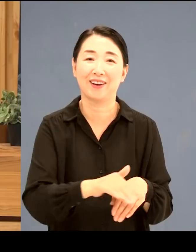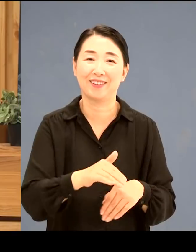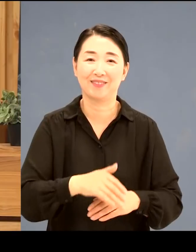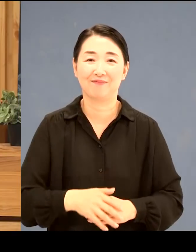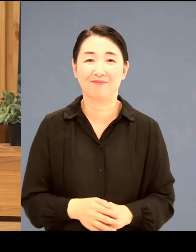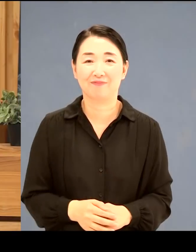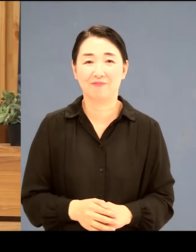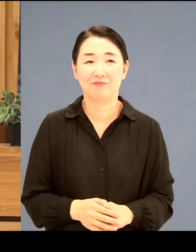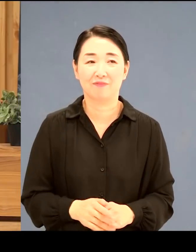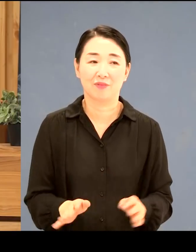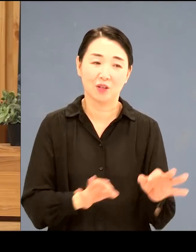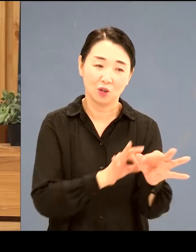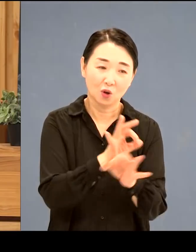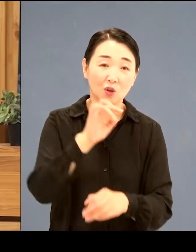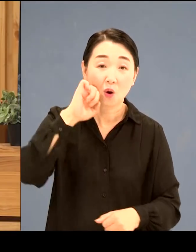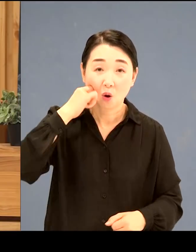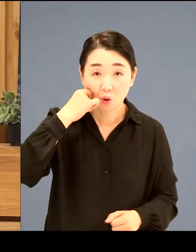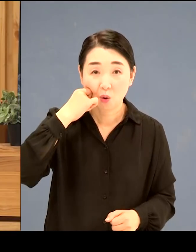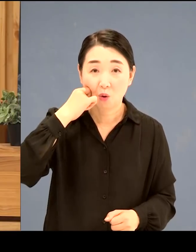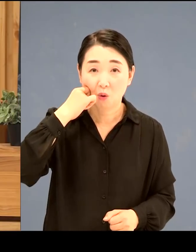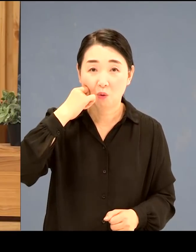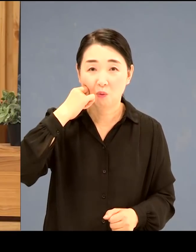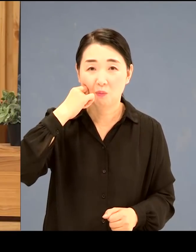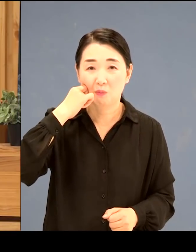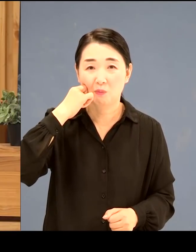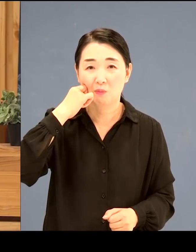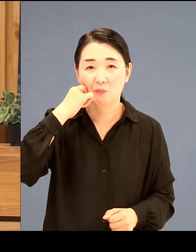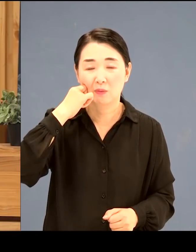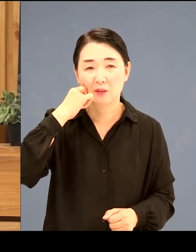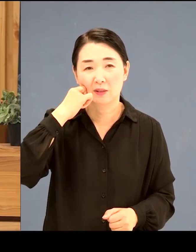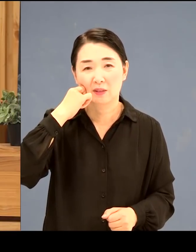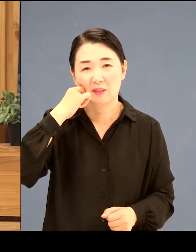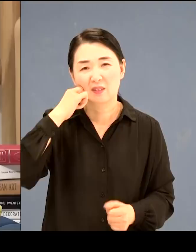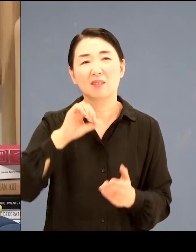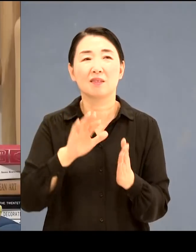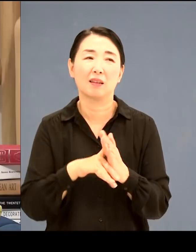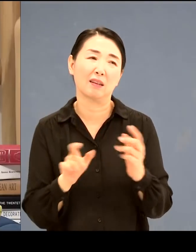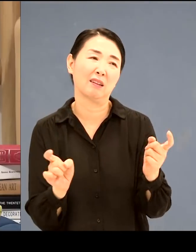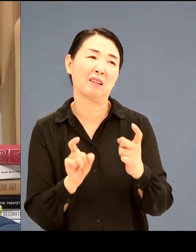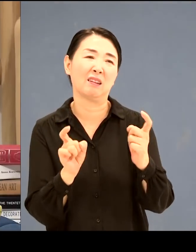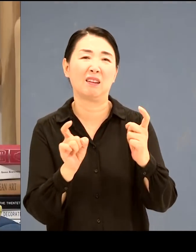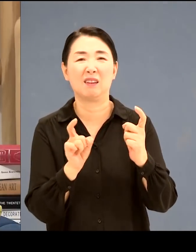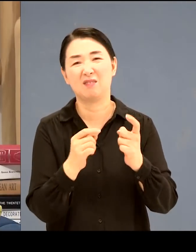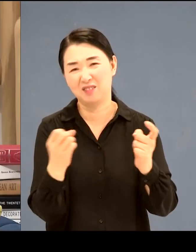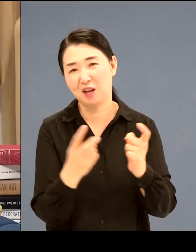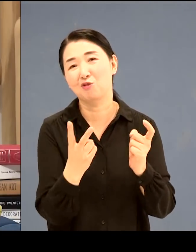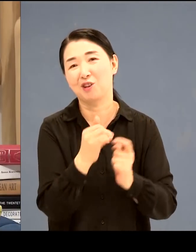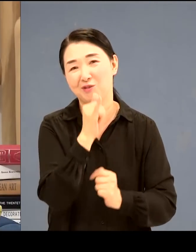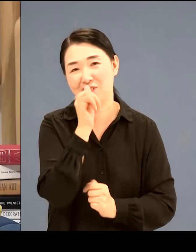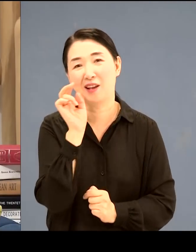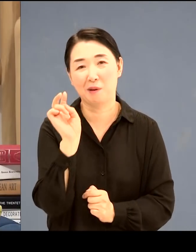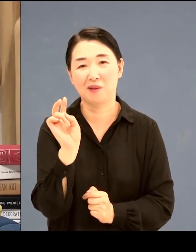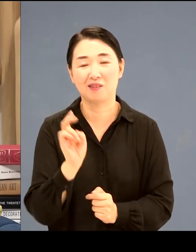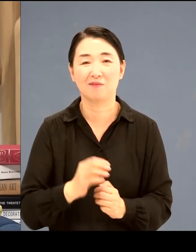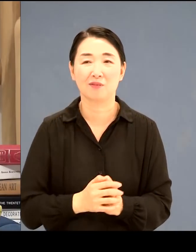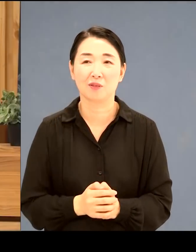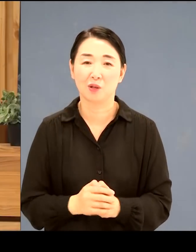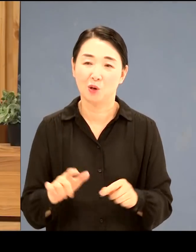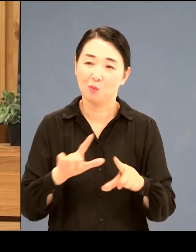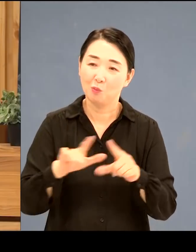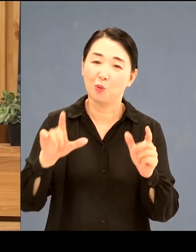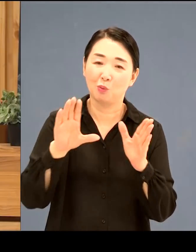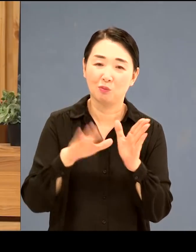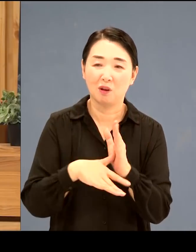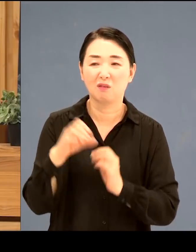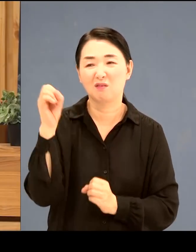네. 경제적으로 어렵게 되면 사실 다툼이 많아지잖아요. 네. 예, 어려움 때문에 별거 보통 때 같으면 넘길